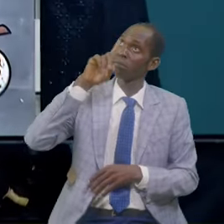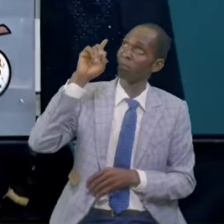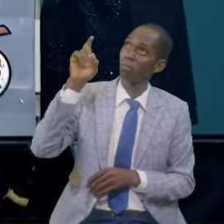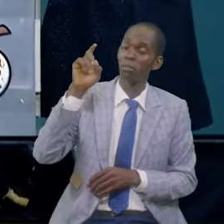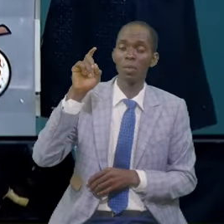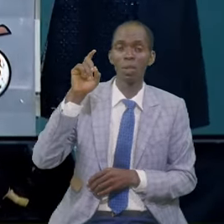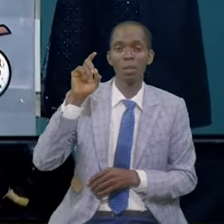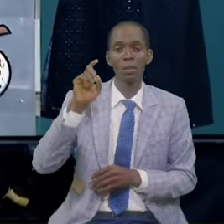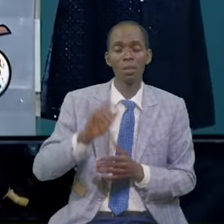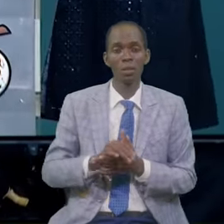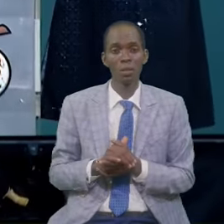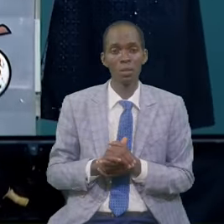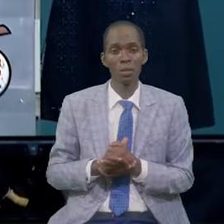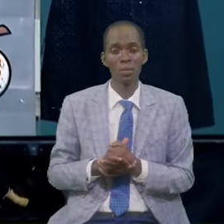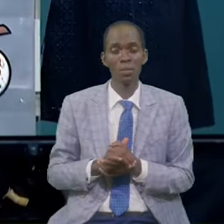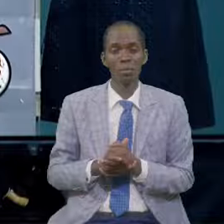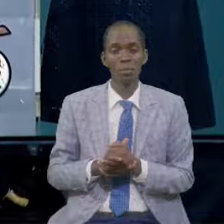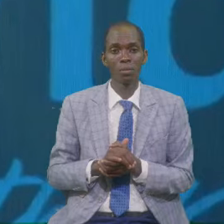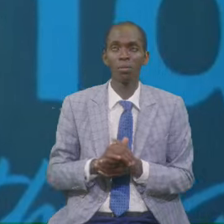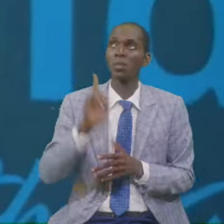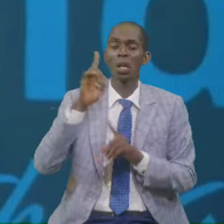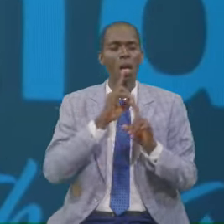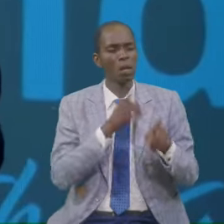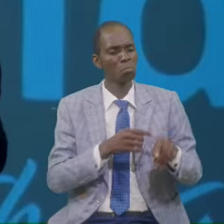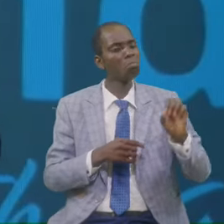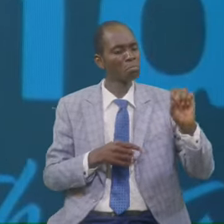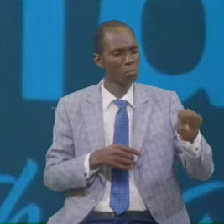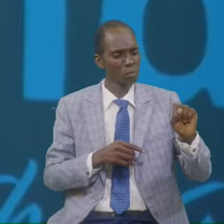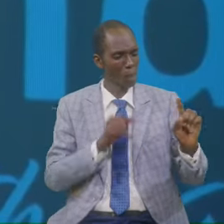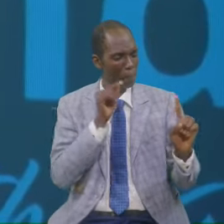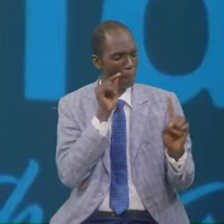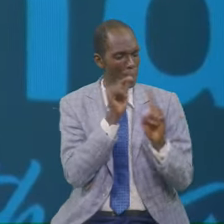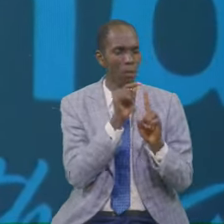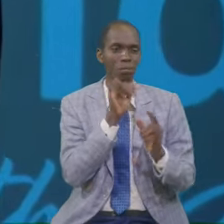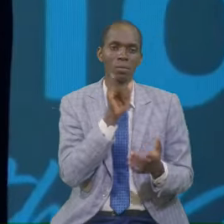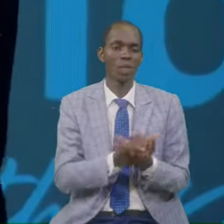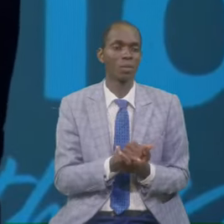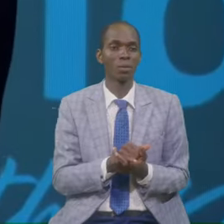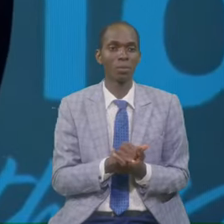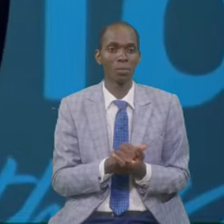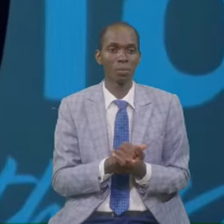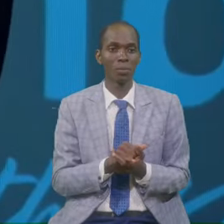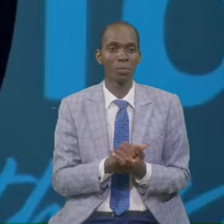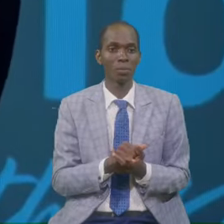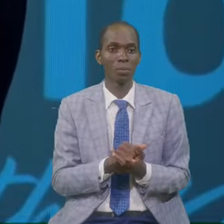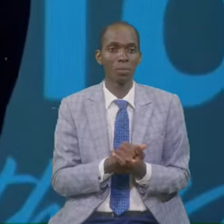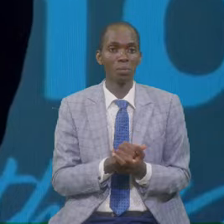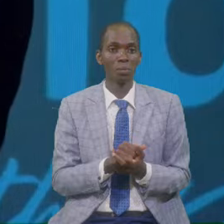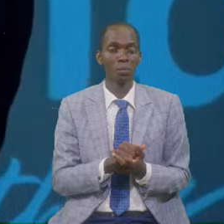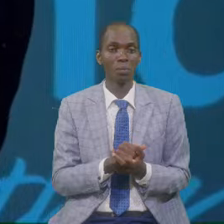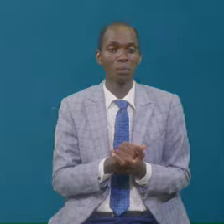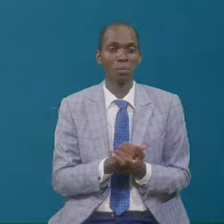నేనేం చేయాల్సిన పని లేదా? Yes, exactly that. అవును, అక్షరాల ఏమి చేయాల్సిన పని లేదు.